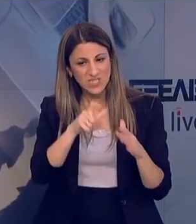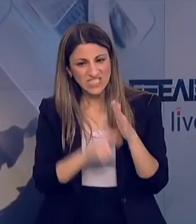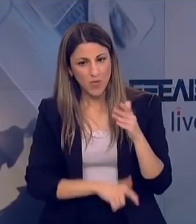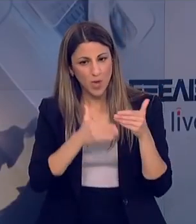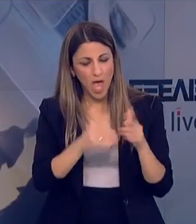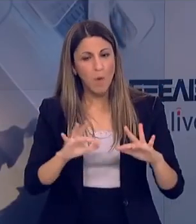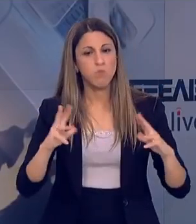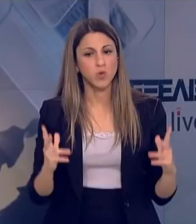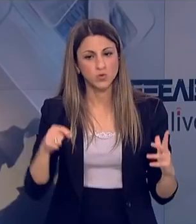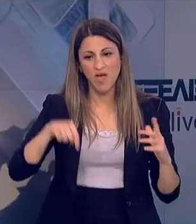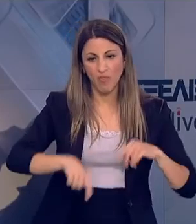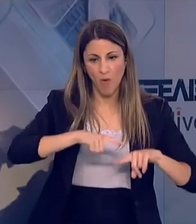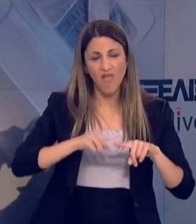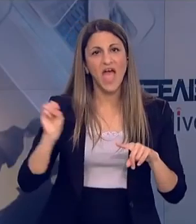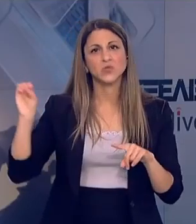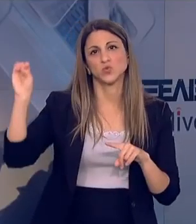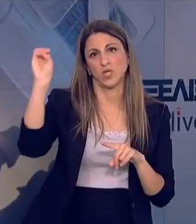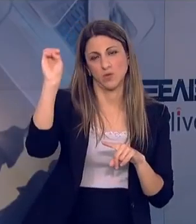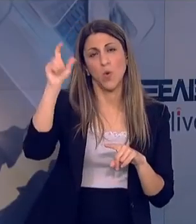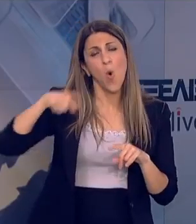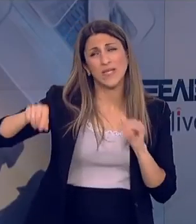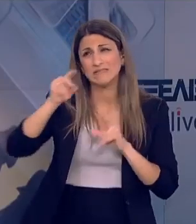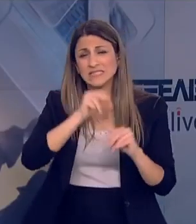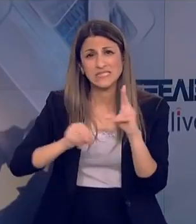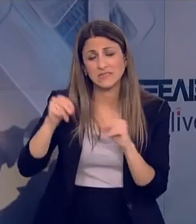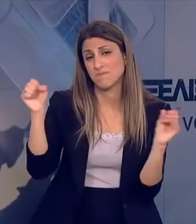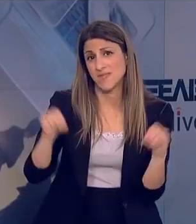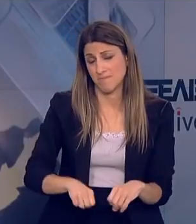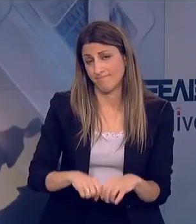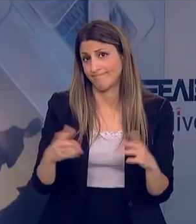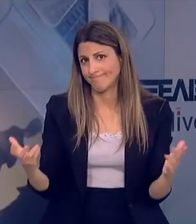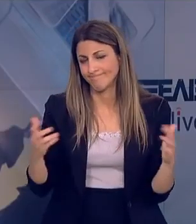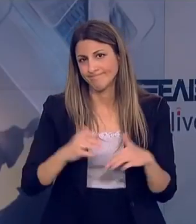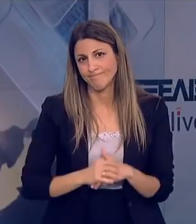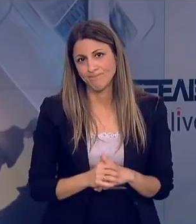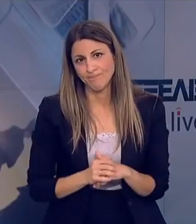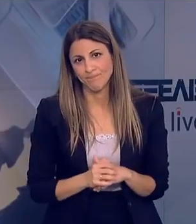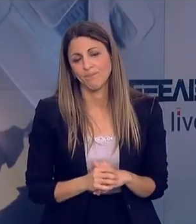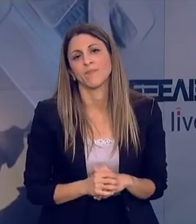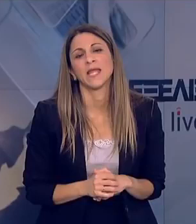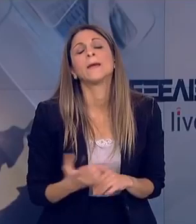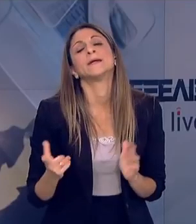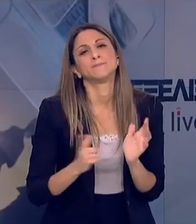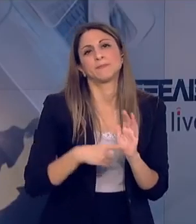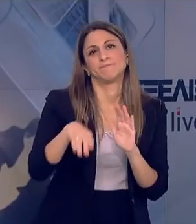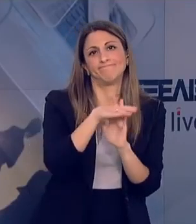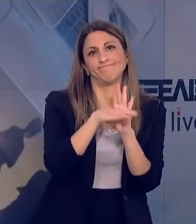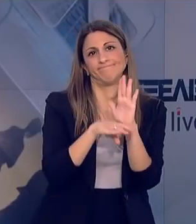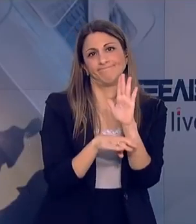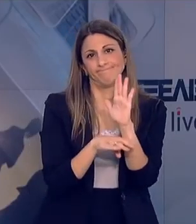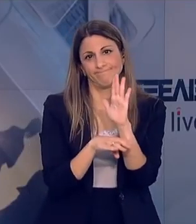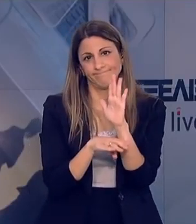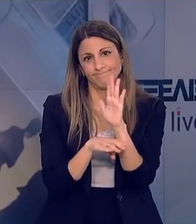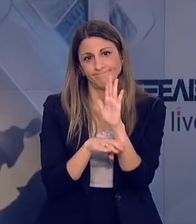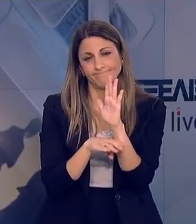μας, όπως και σε άλλες ευρωπαϊκές χώρες. Είναι μείζον το ζήτημα. Θεωρώ ότι θα γίνεται μόνο με συγκεκριμένους κανόνες, αν με ζητήσετε